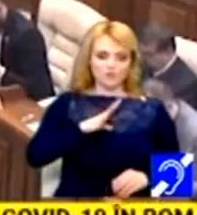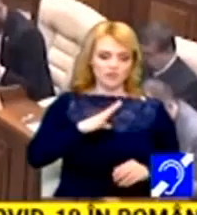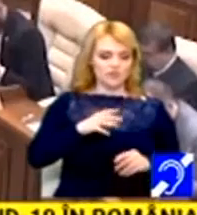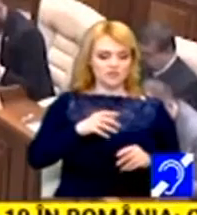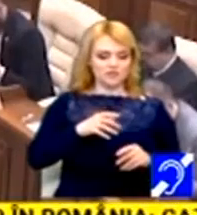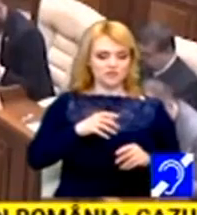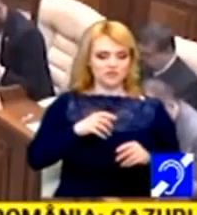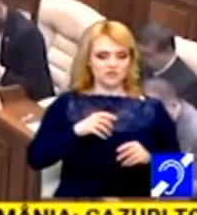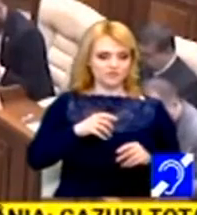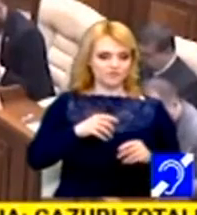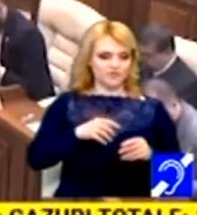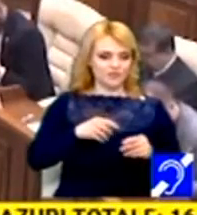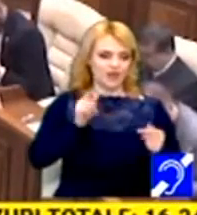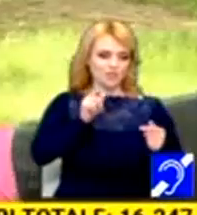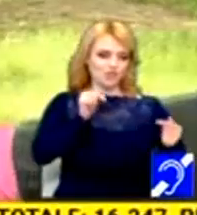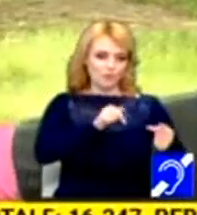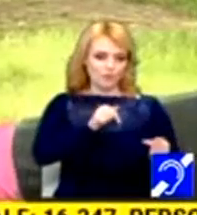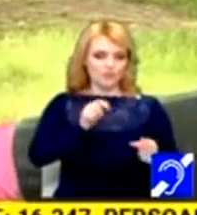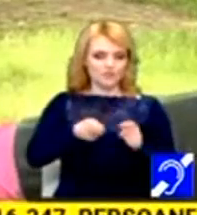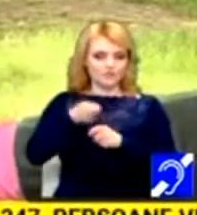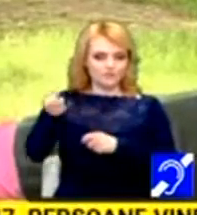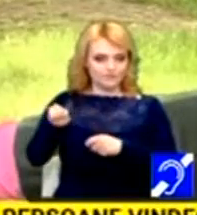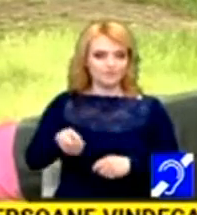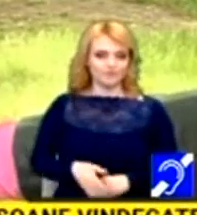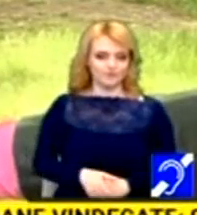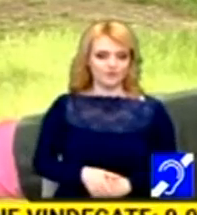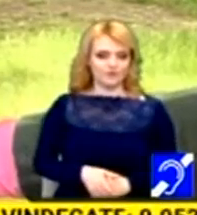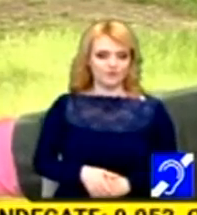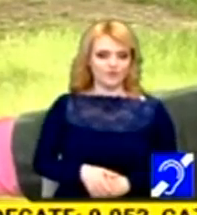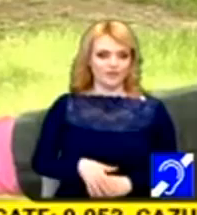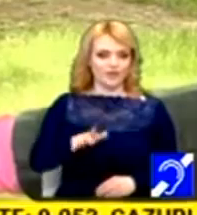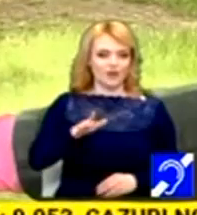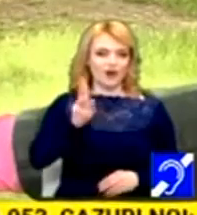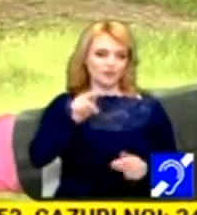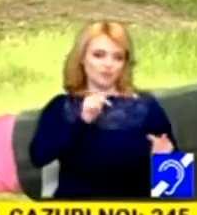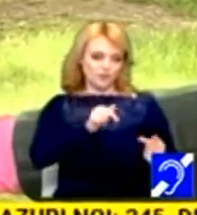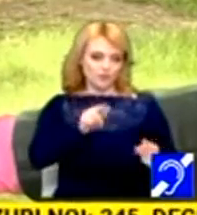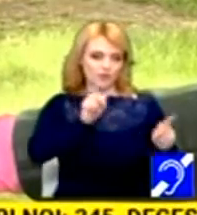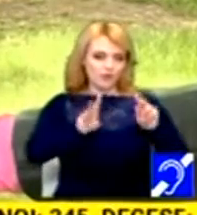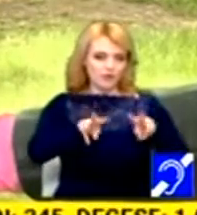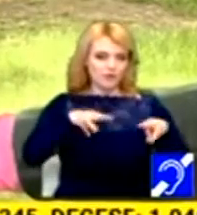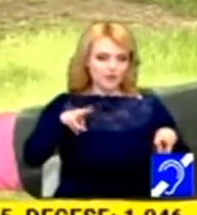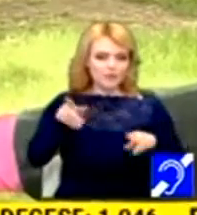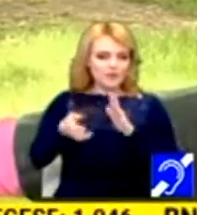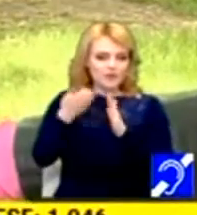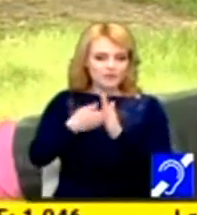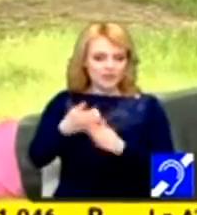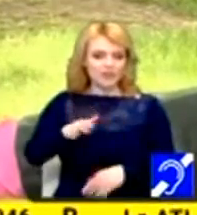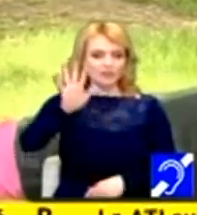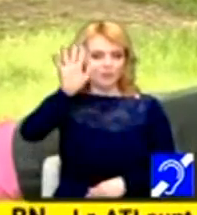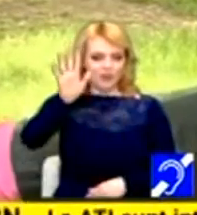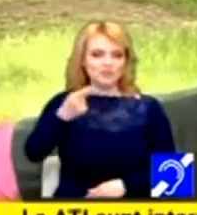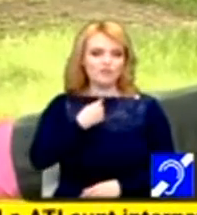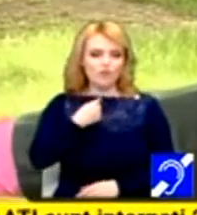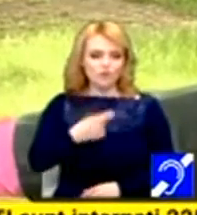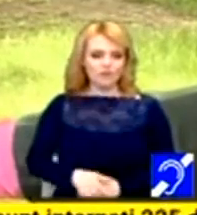cenzură. Opoziției nu-i ajung vreo 5 voturi, vreo 5 deputați încă nu s-au hotărât